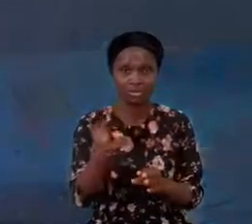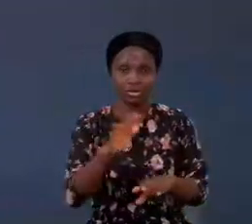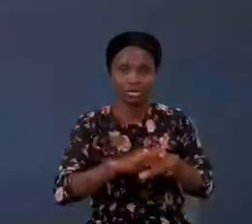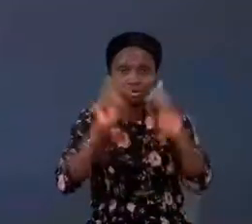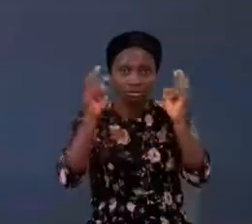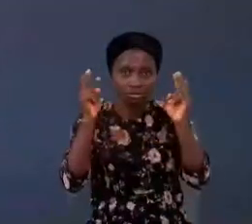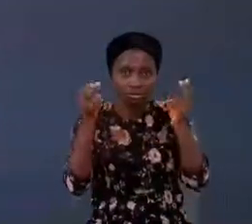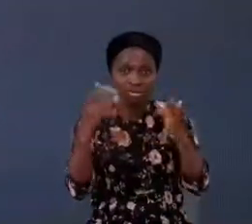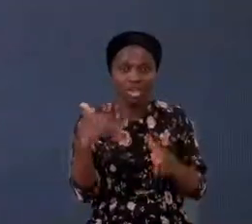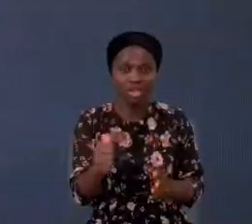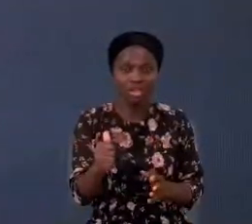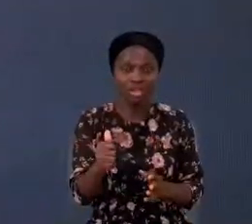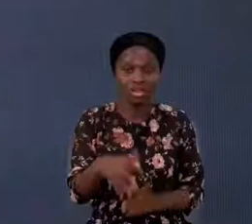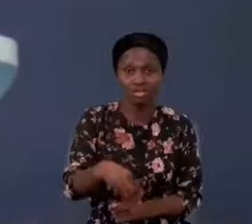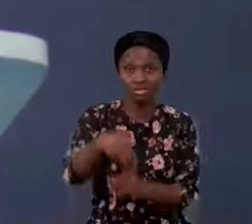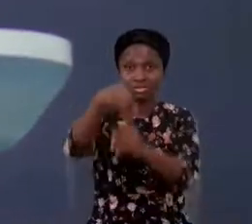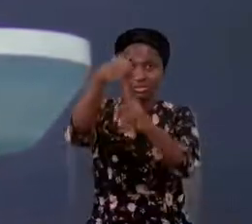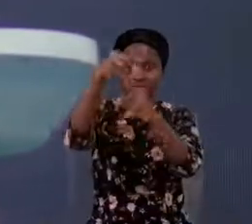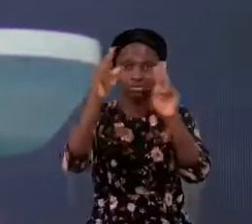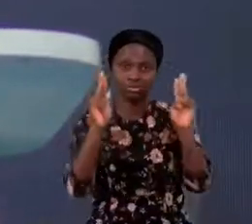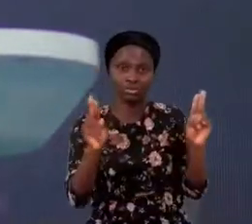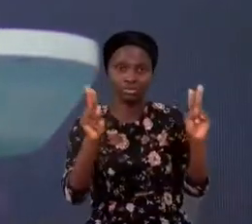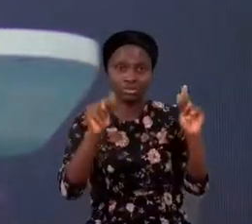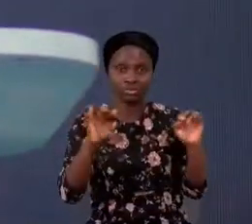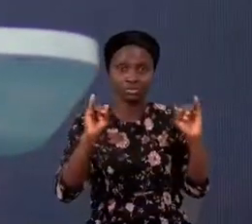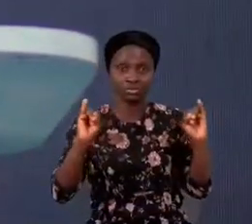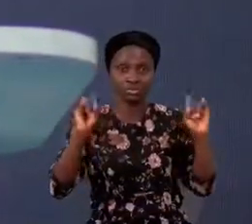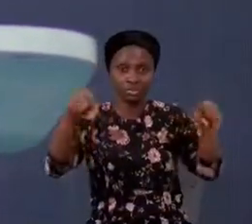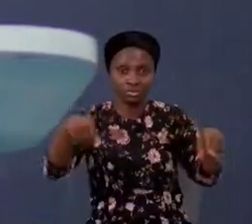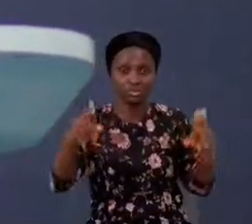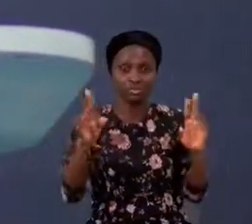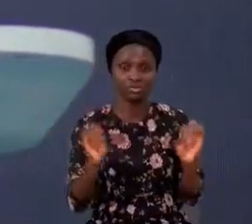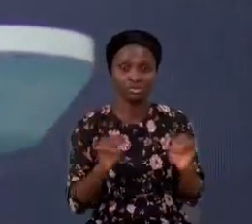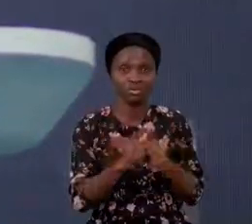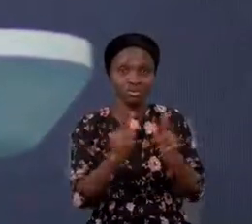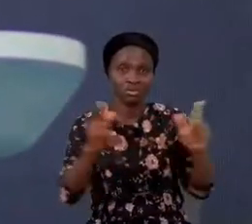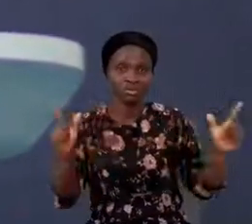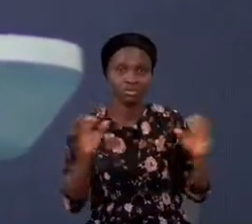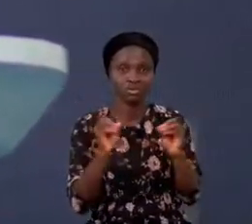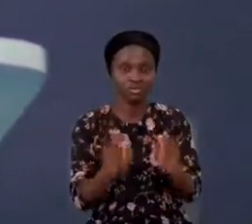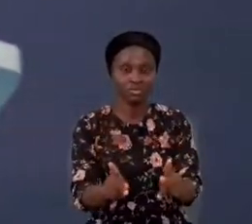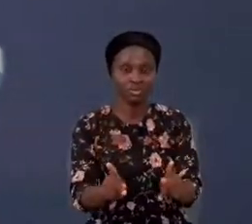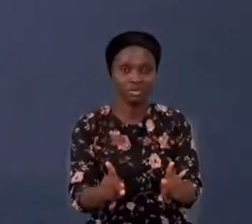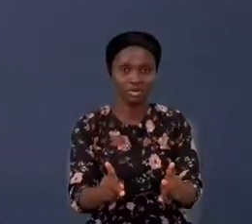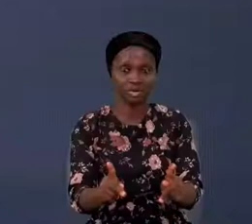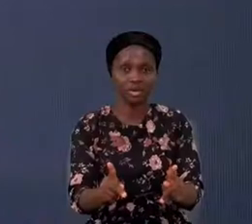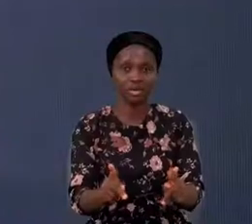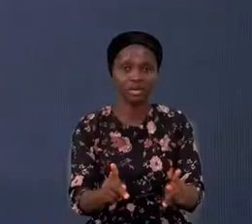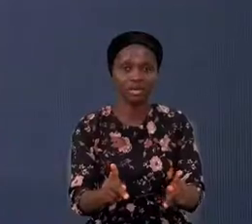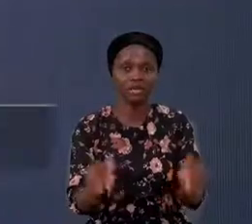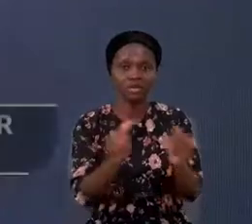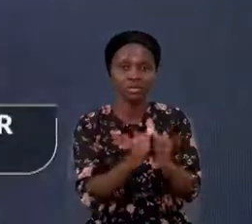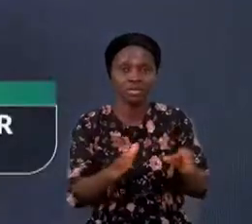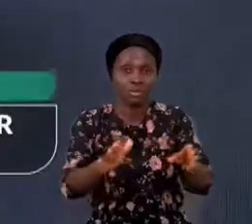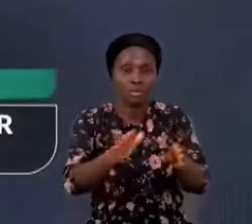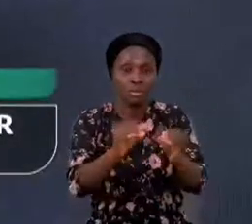autonomisé pour l'excellence. Autonomisé pour l'excellence. Le privilège que nous